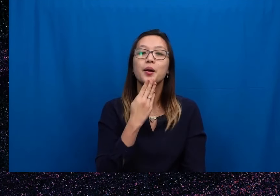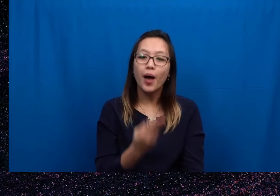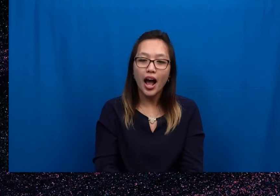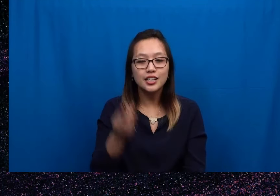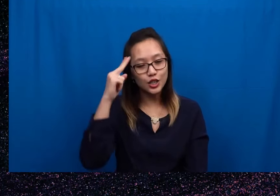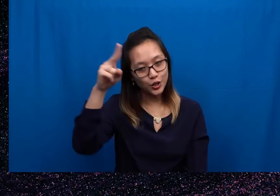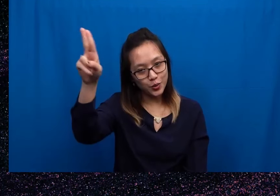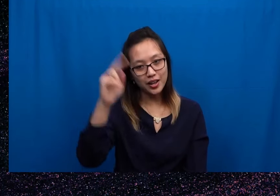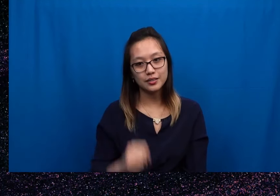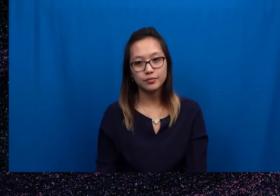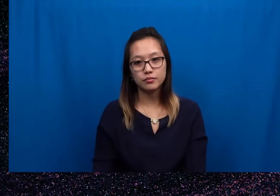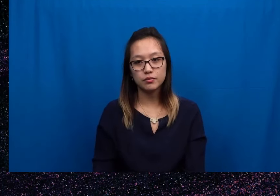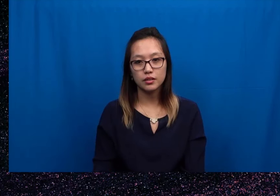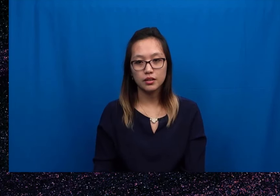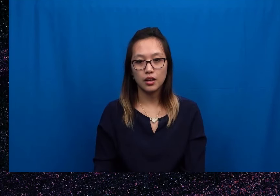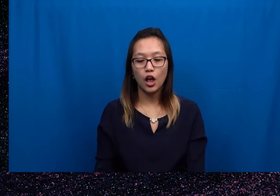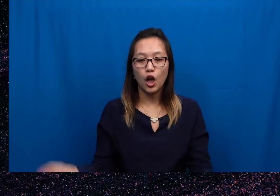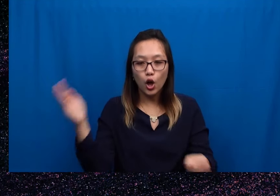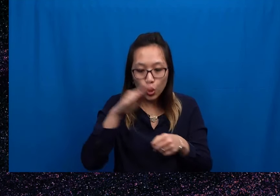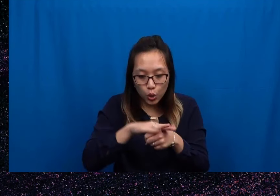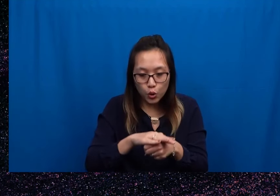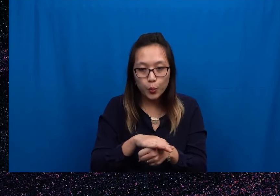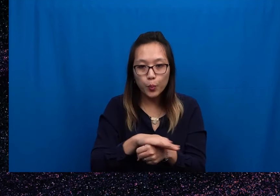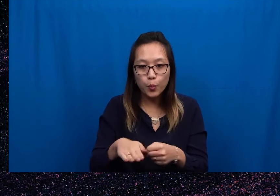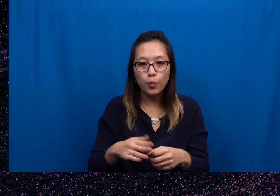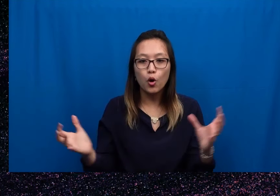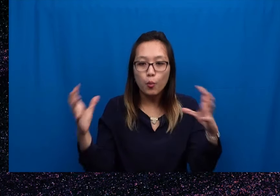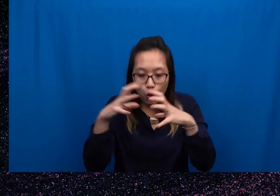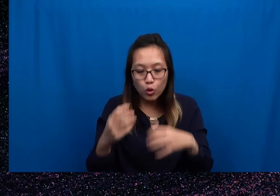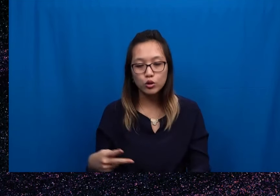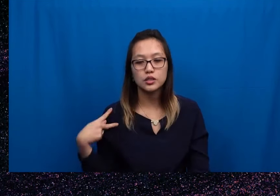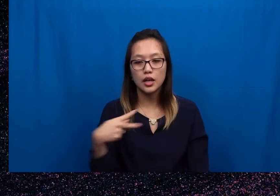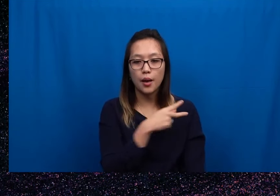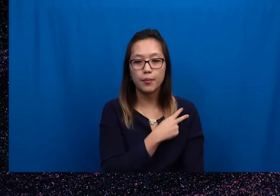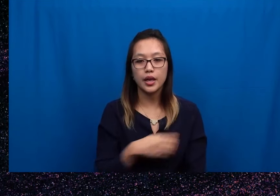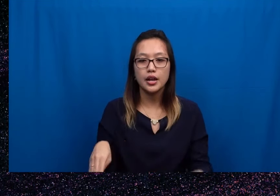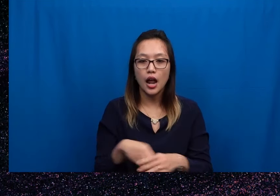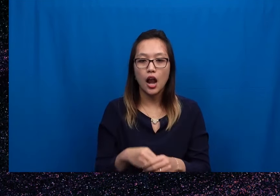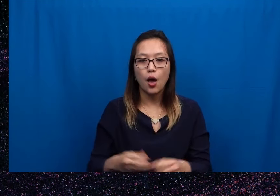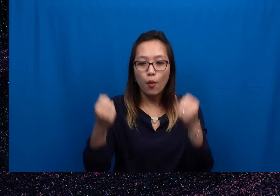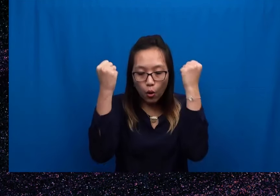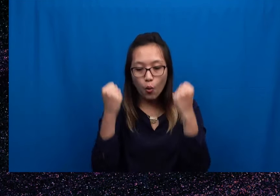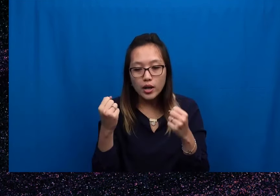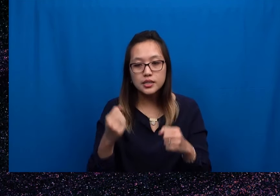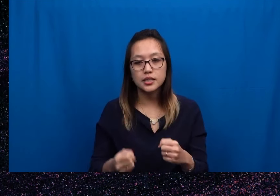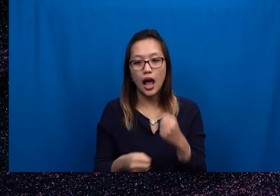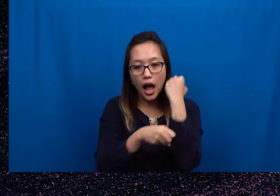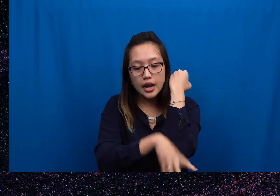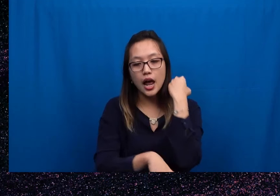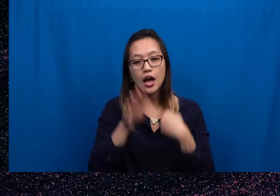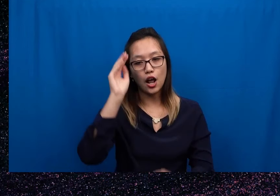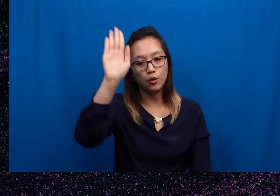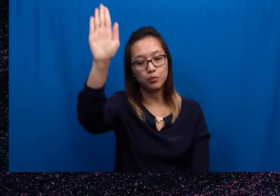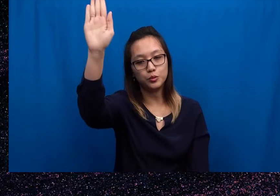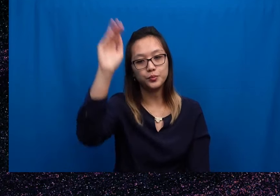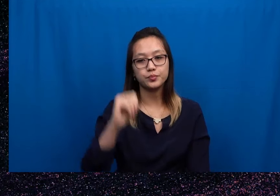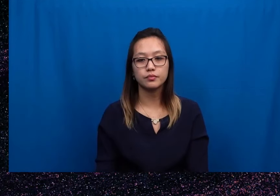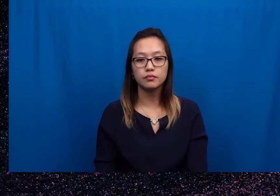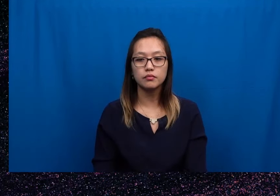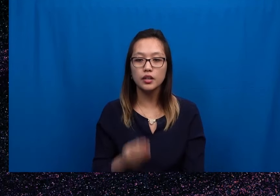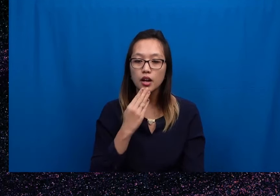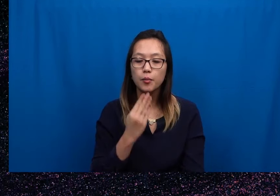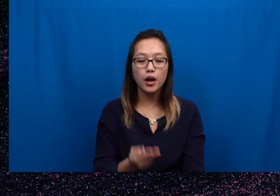kasih. Dan tutup bungkus kami semua dengan kuat kuasa darah Yesus dimanapun kami berada Tuhan. Terima kasih Tuhan, dan